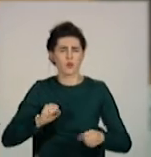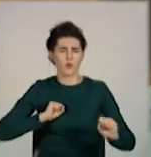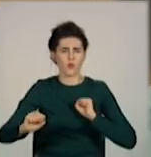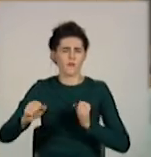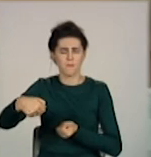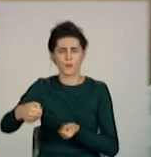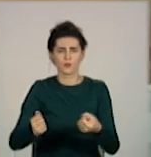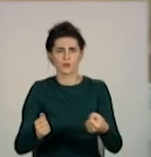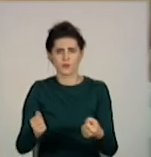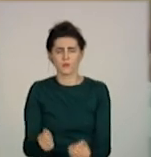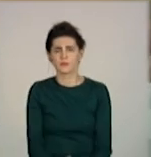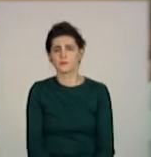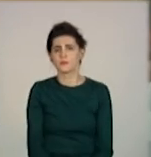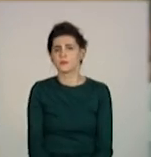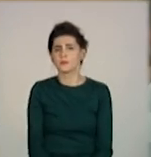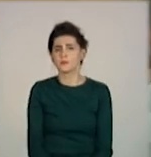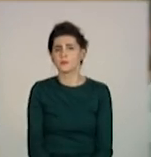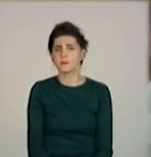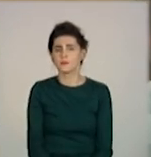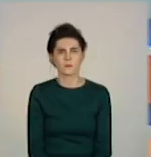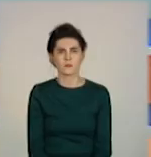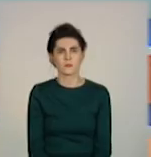Максим Кривошеєнко, телеканал «Донбас».